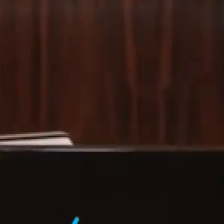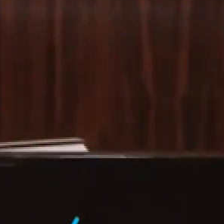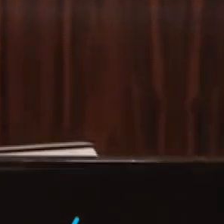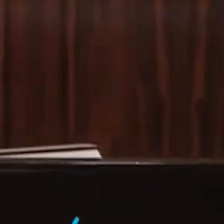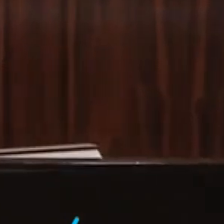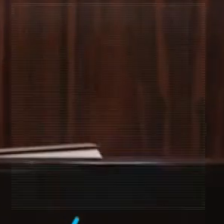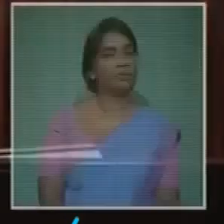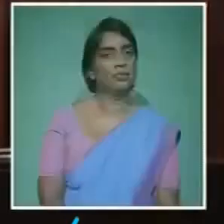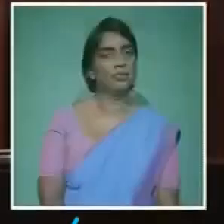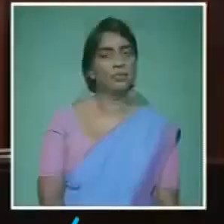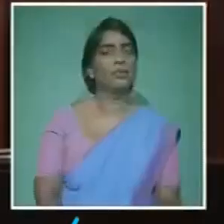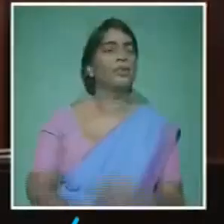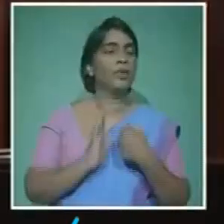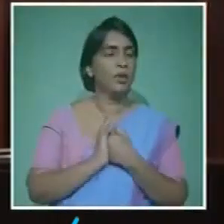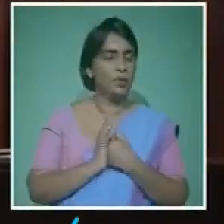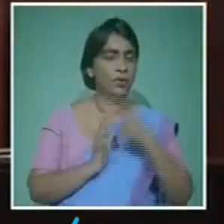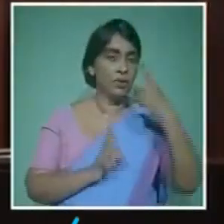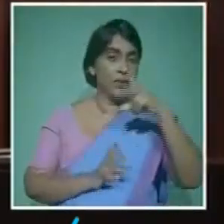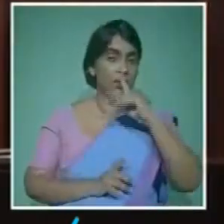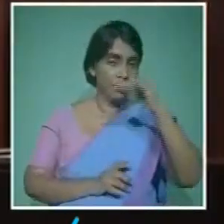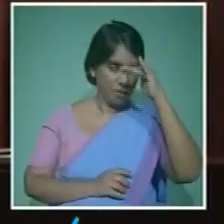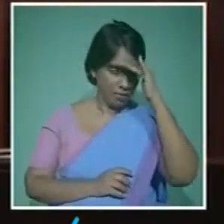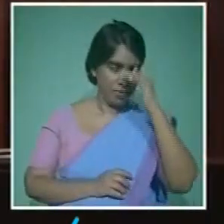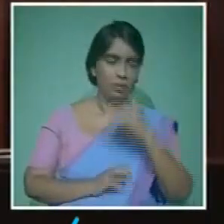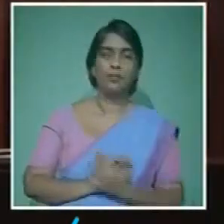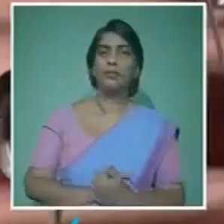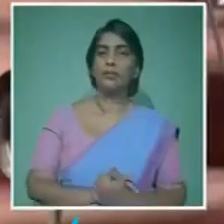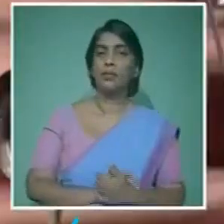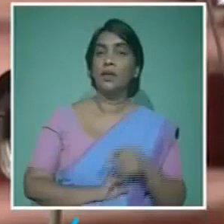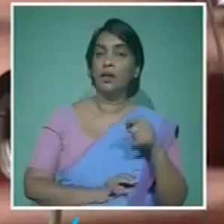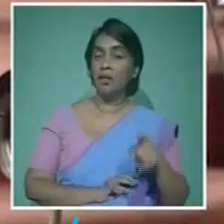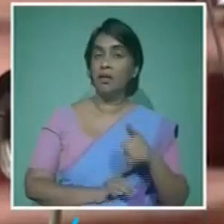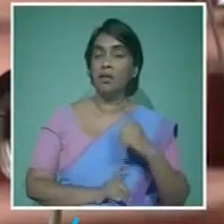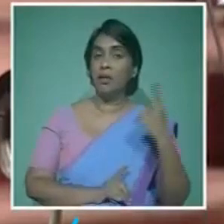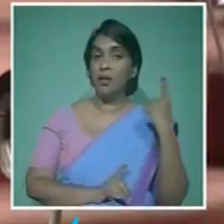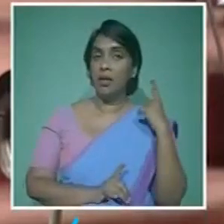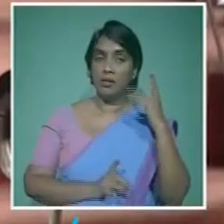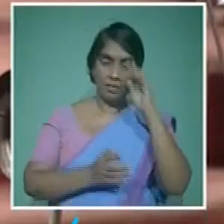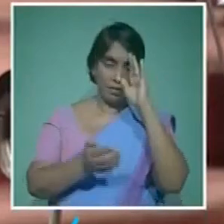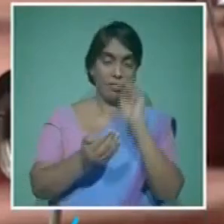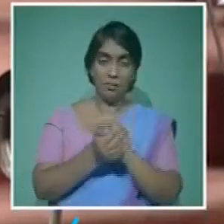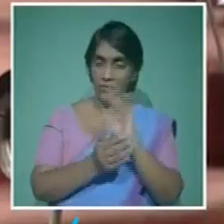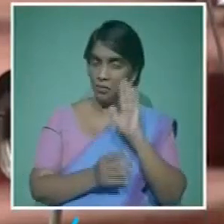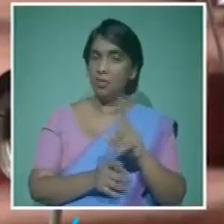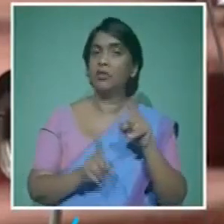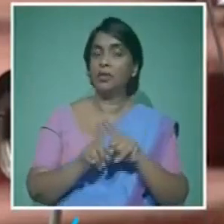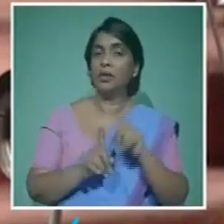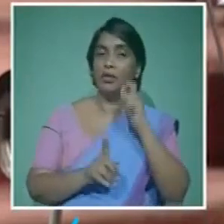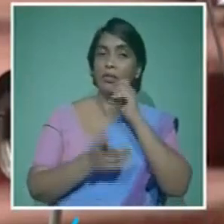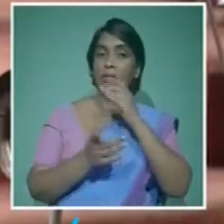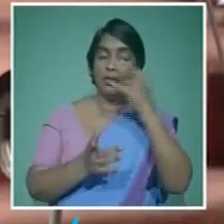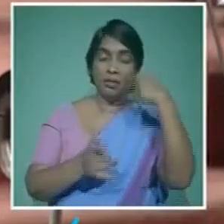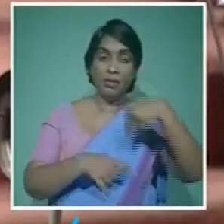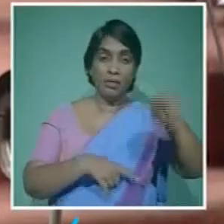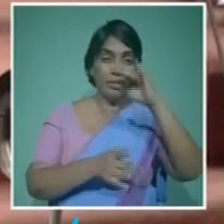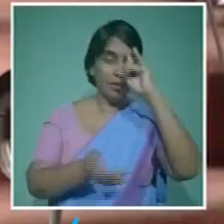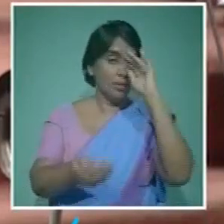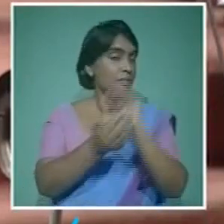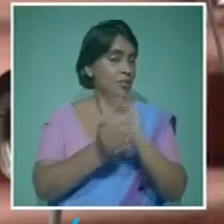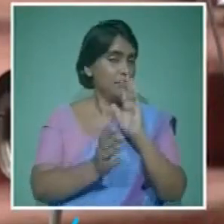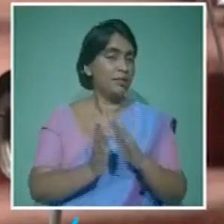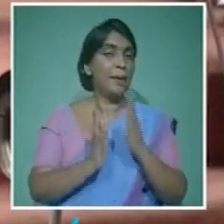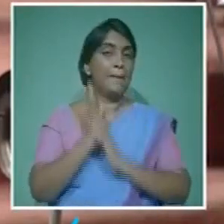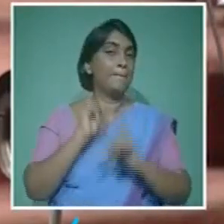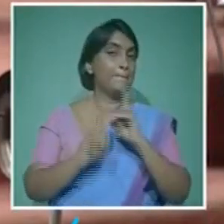கணவர் அவர்களே, இந்த பாதுகாப்பு அமைச்சுக்கும் அதோடு பொதுமக்கள் பாதுகாப்பு அமைச்சு என்று இந்த சொல்லப்படுகின்ற இந்த